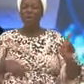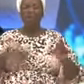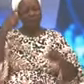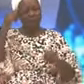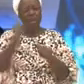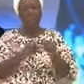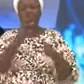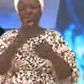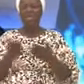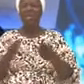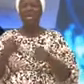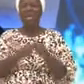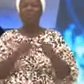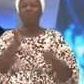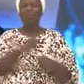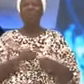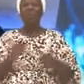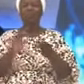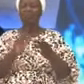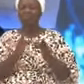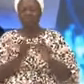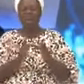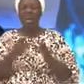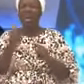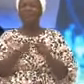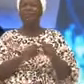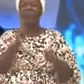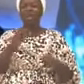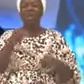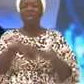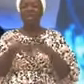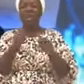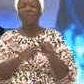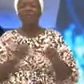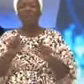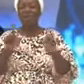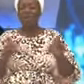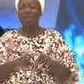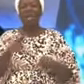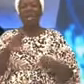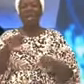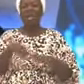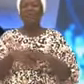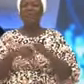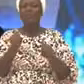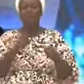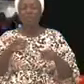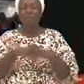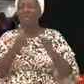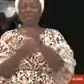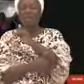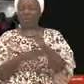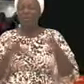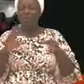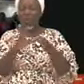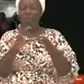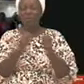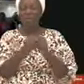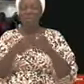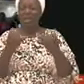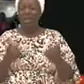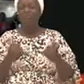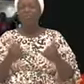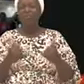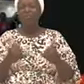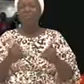copie c'est qui compte en ligne qui compte dans une localité tous ceux qui sont dans les pays connectés maintenant